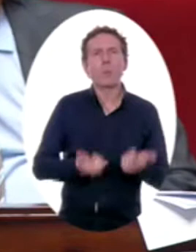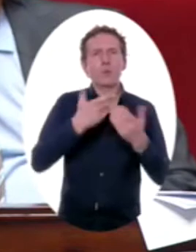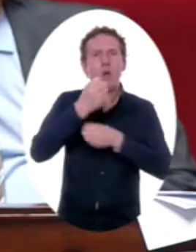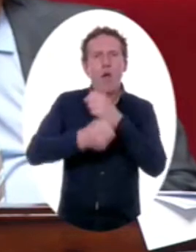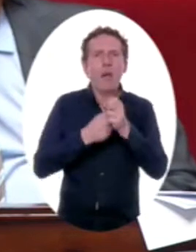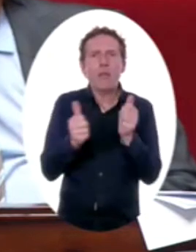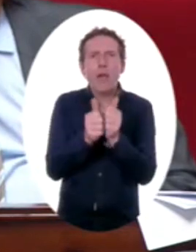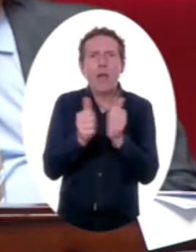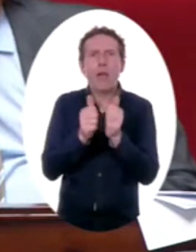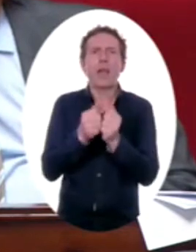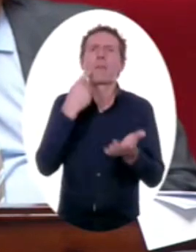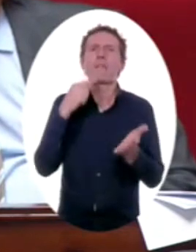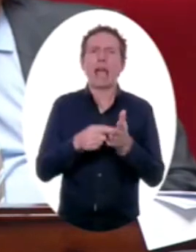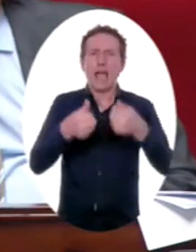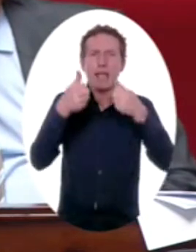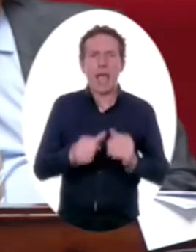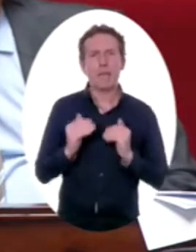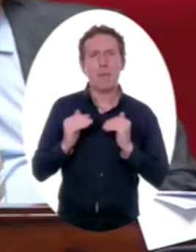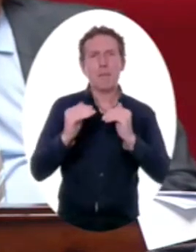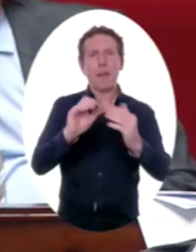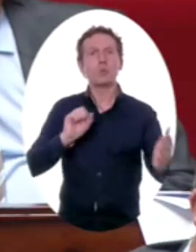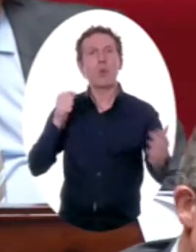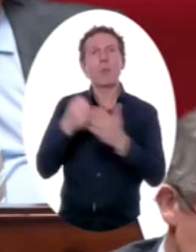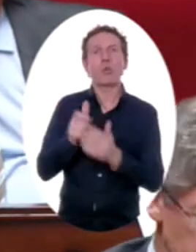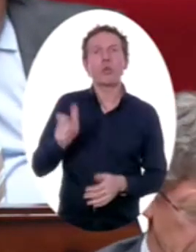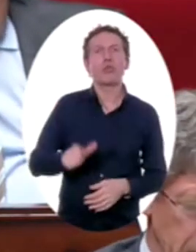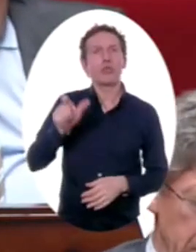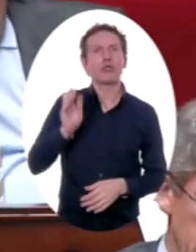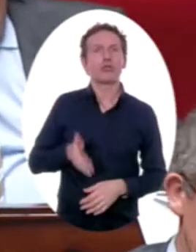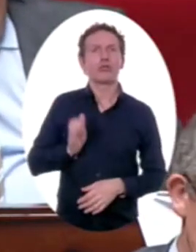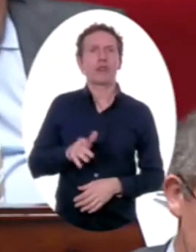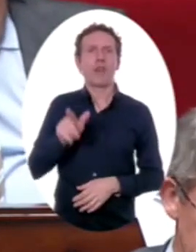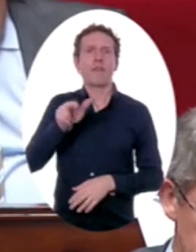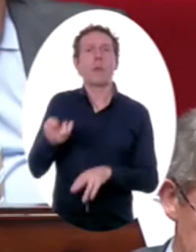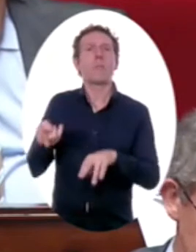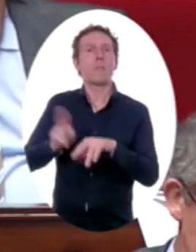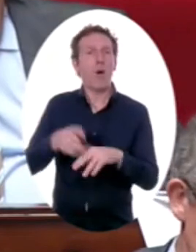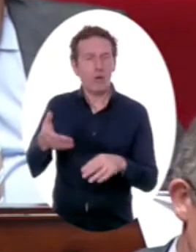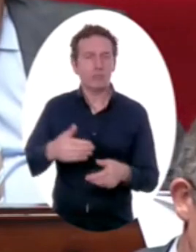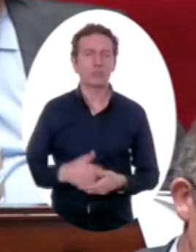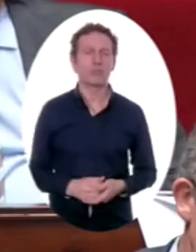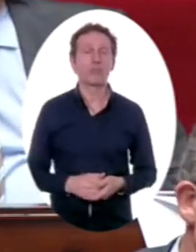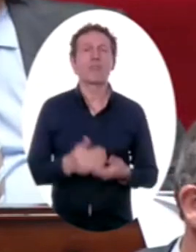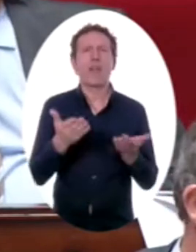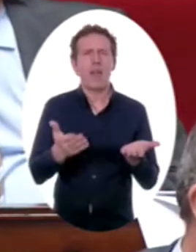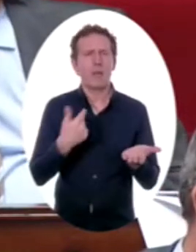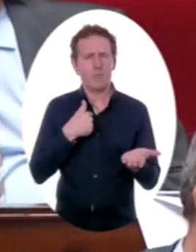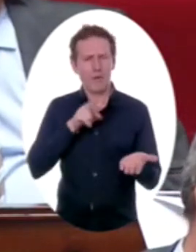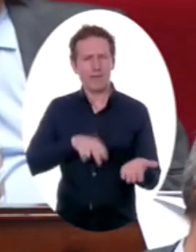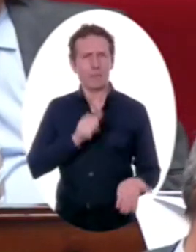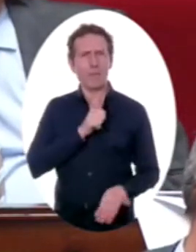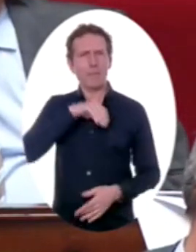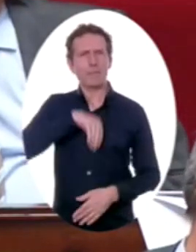et elle préfère rester avec ce chien jusqu'à ce qu'il soit décédé. Et je ne suis pas certain